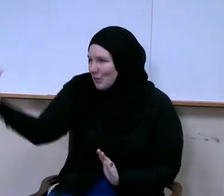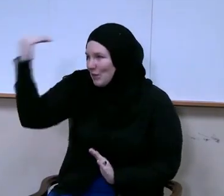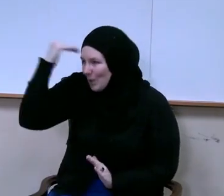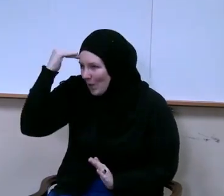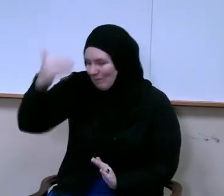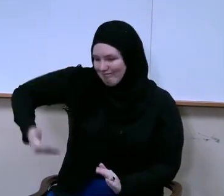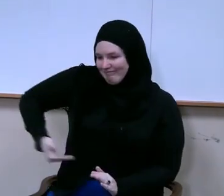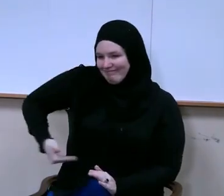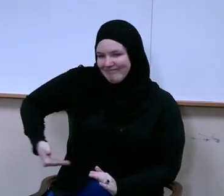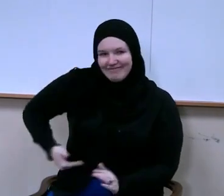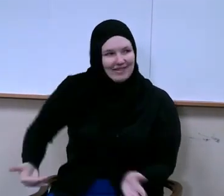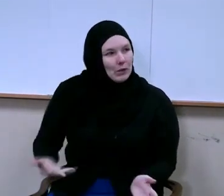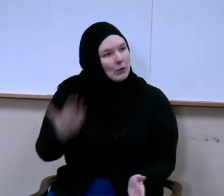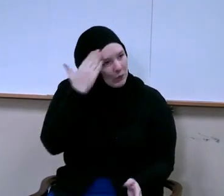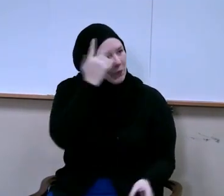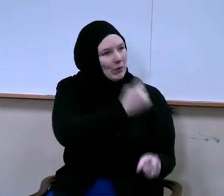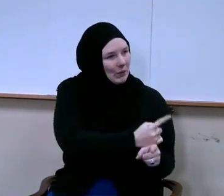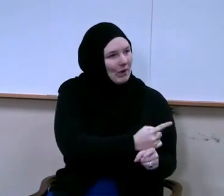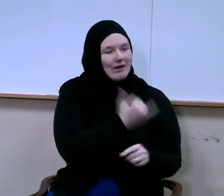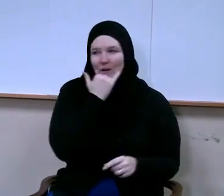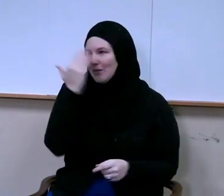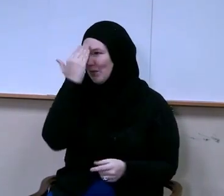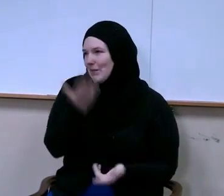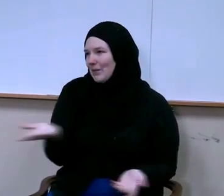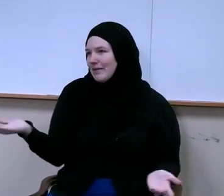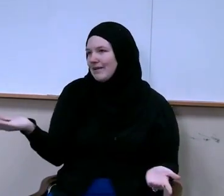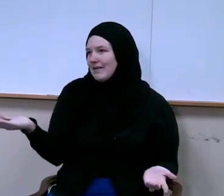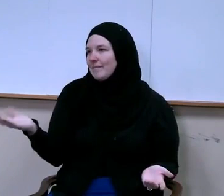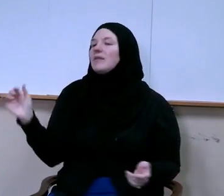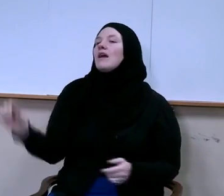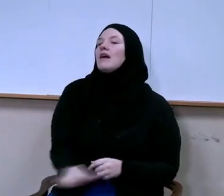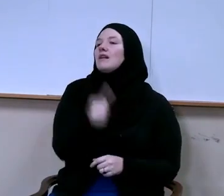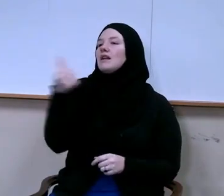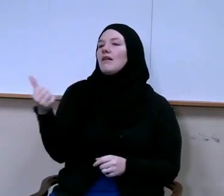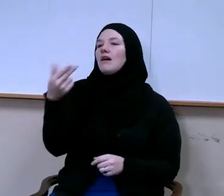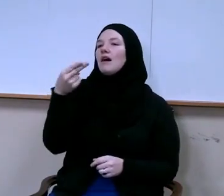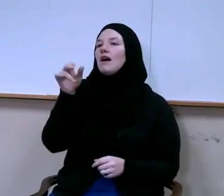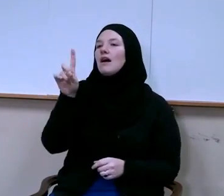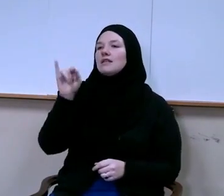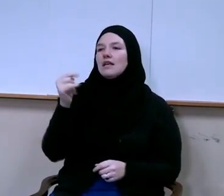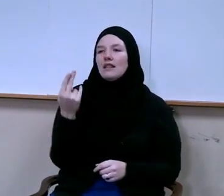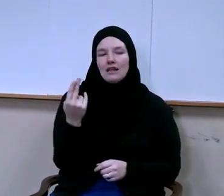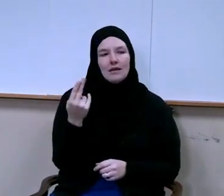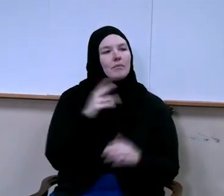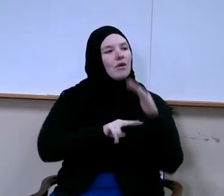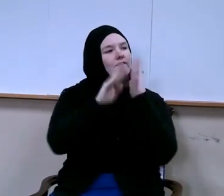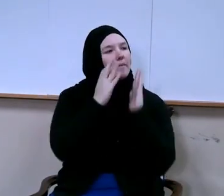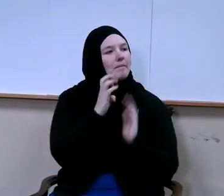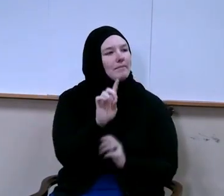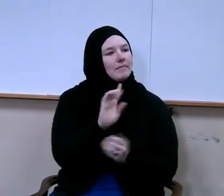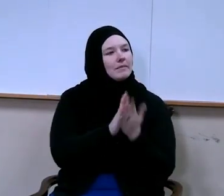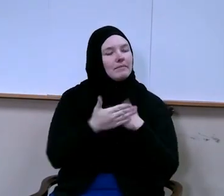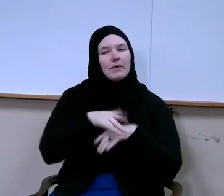your nature to know and feel what is right and what's wrong. In another hadith, the Prophet ﷺ